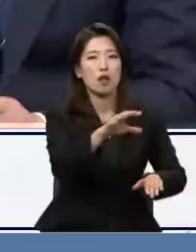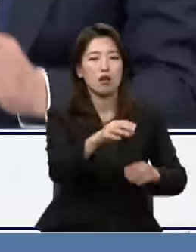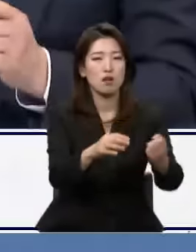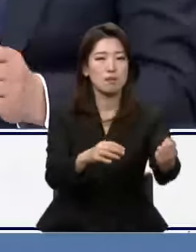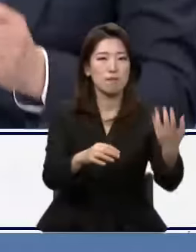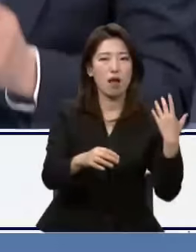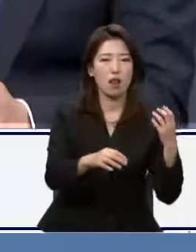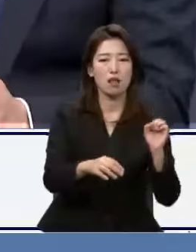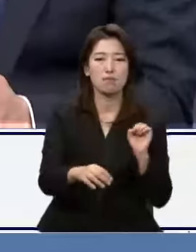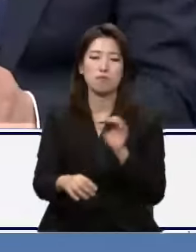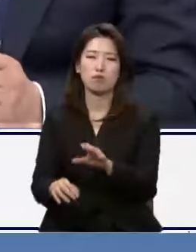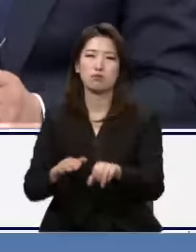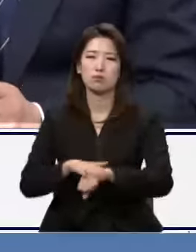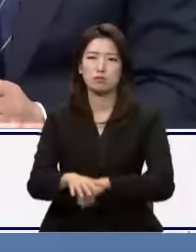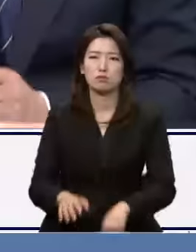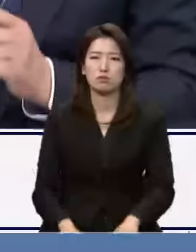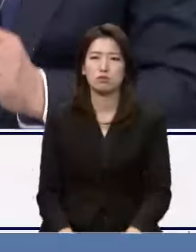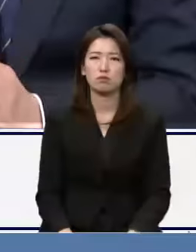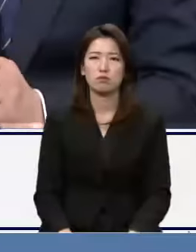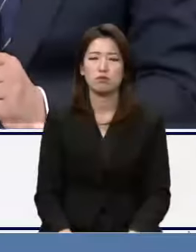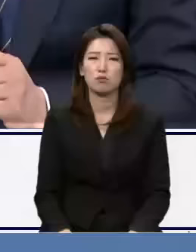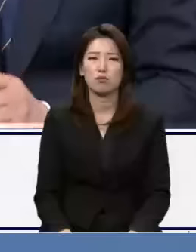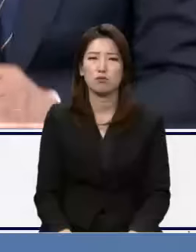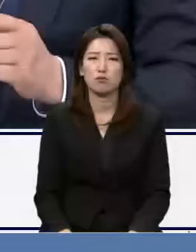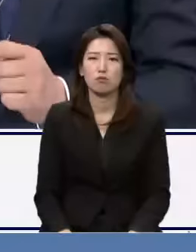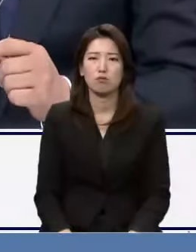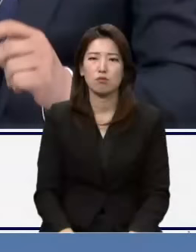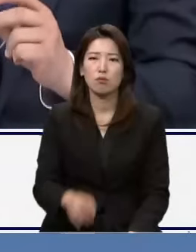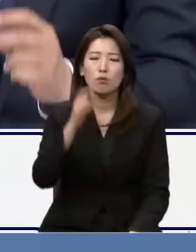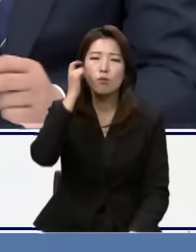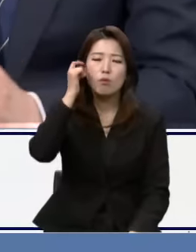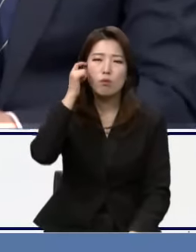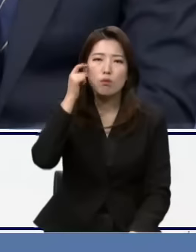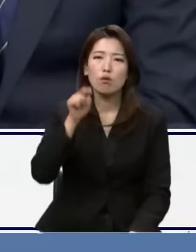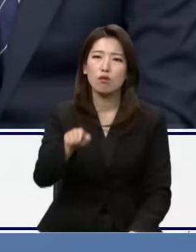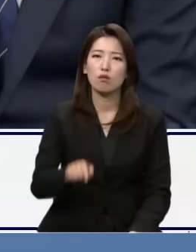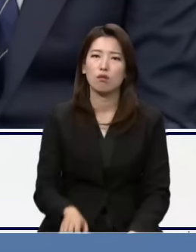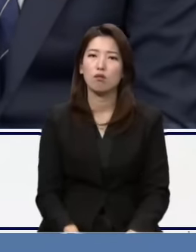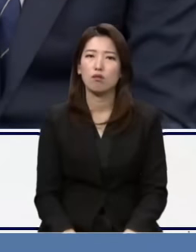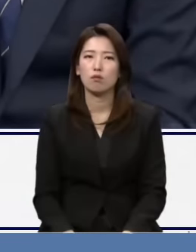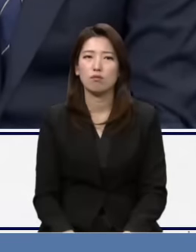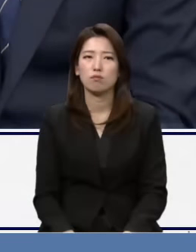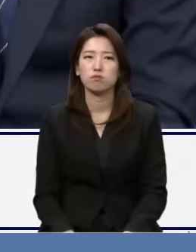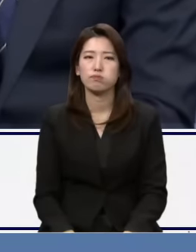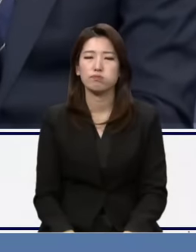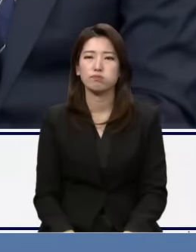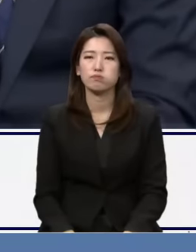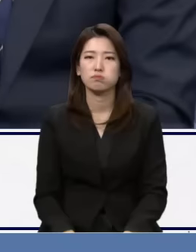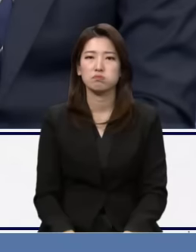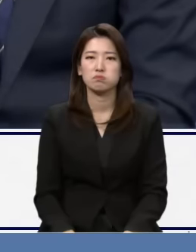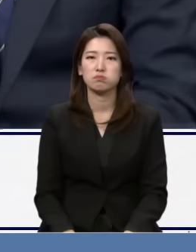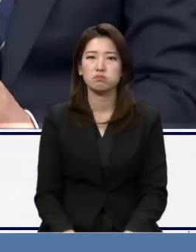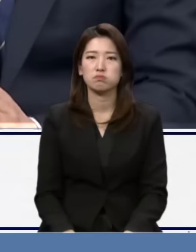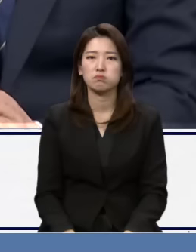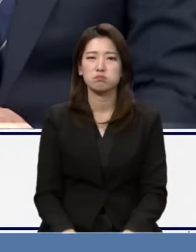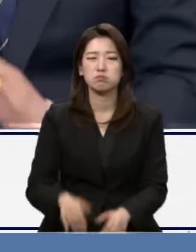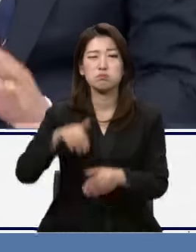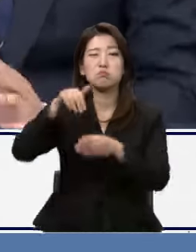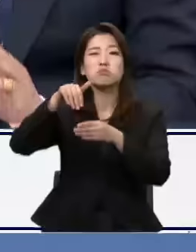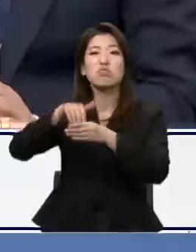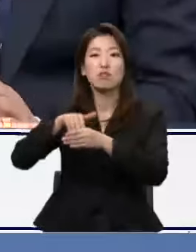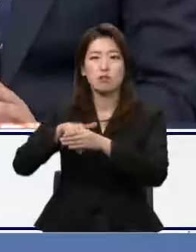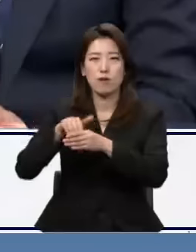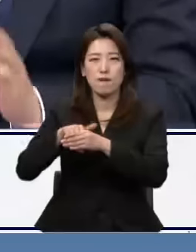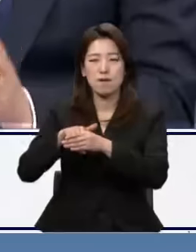팀이 할 수 없을 거라고 생각했다는게 아니라면 일정하게 역할을 본인이 하겠다라고 생각했다는 것이고 그것은